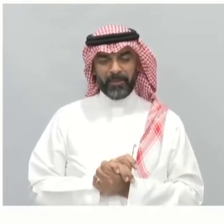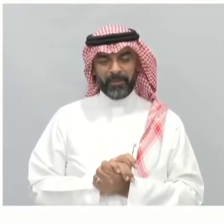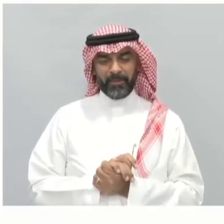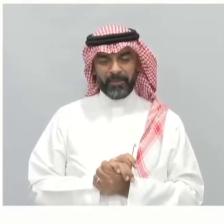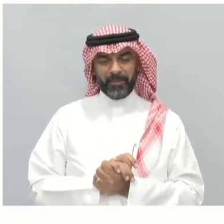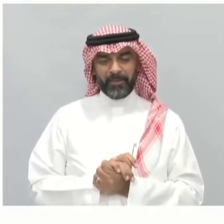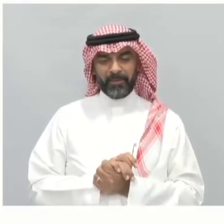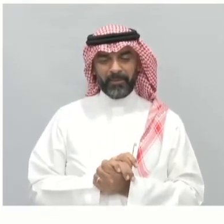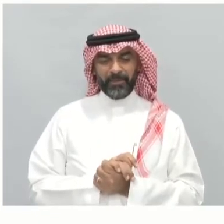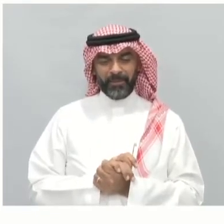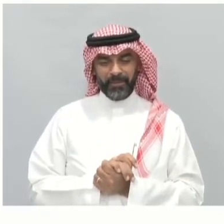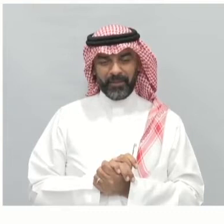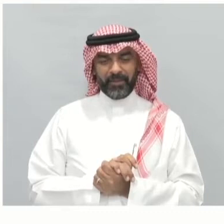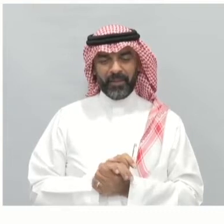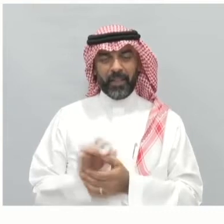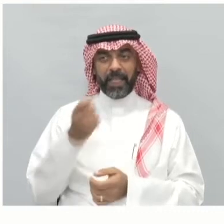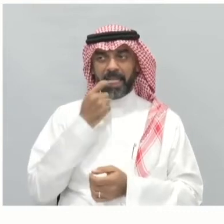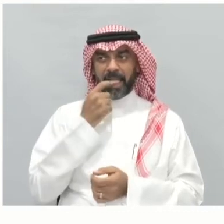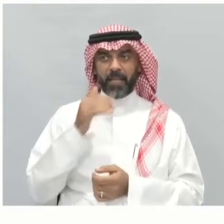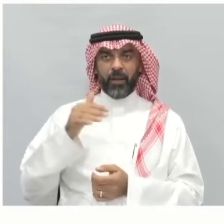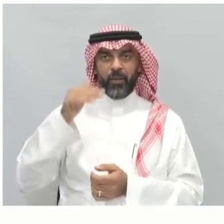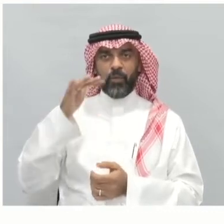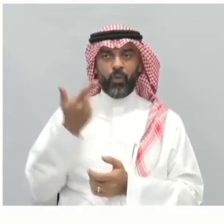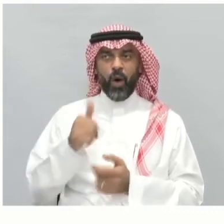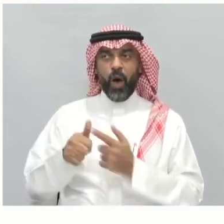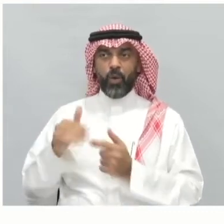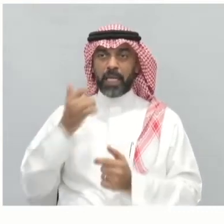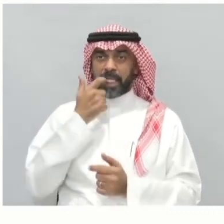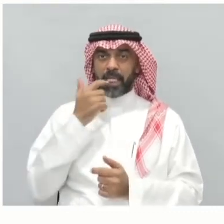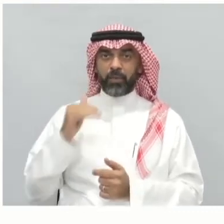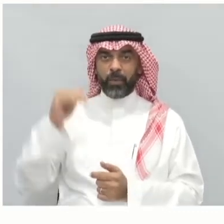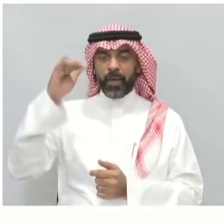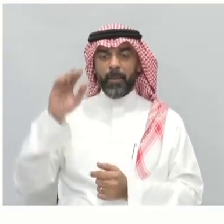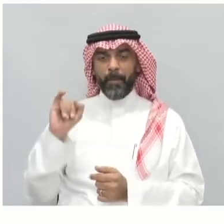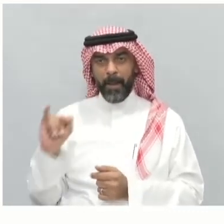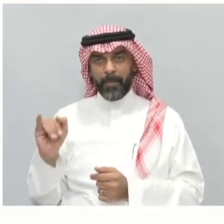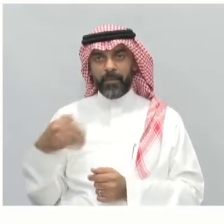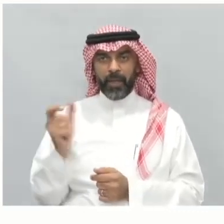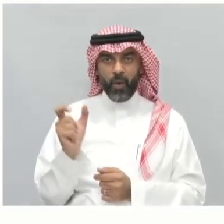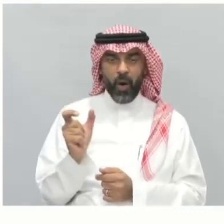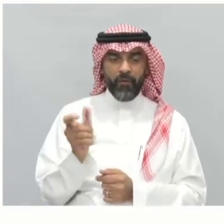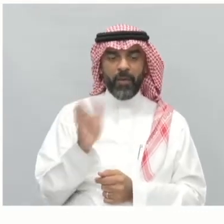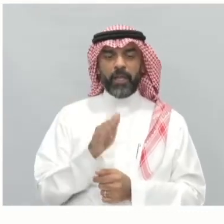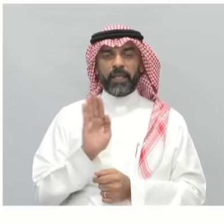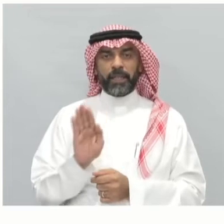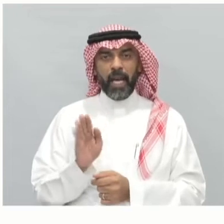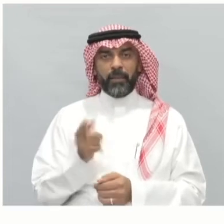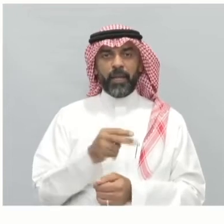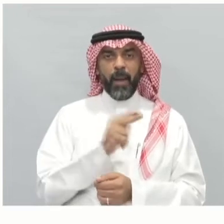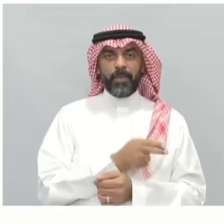الان حسب الاكبر عمرا اذا راح يكون عندنا اخر معطى احمد اصغر بن عبد الله